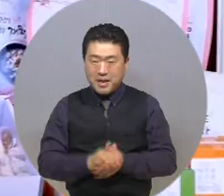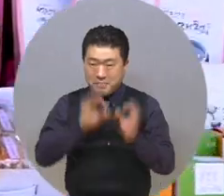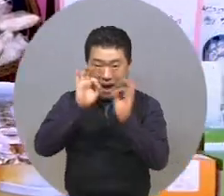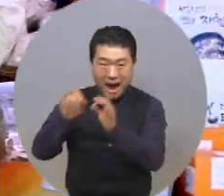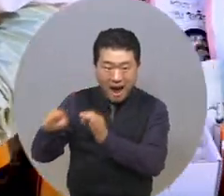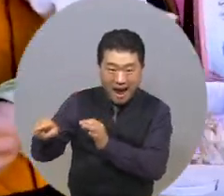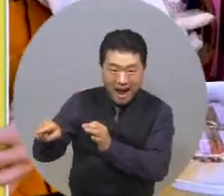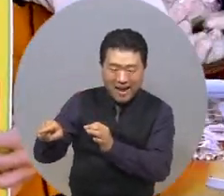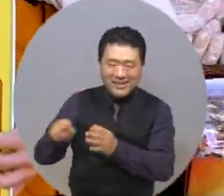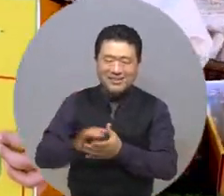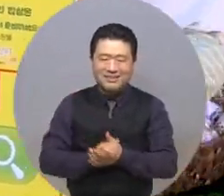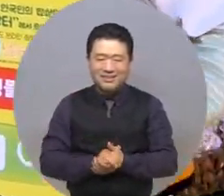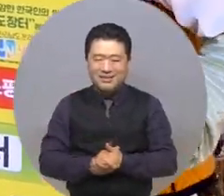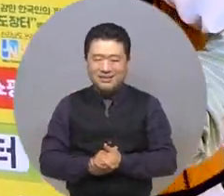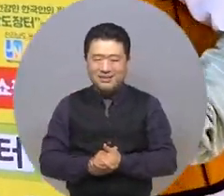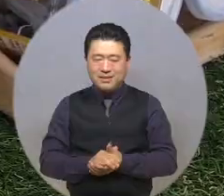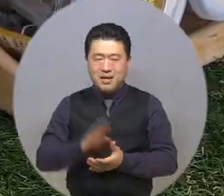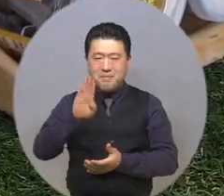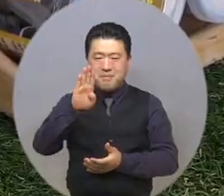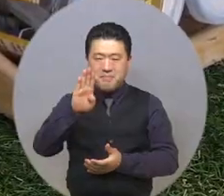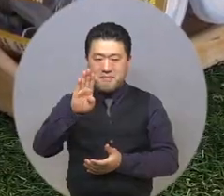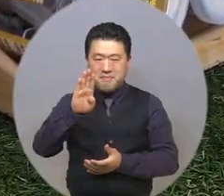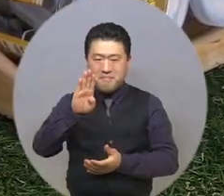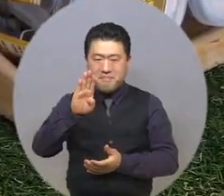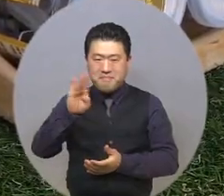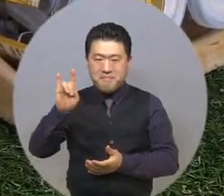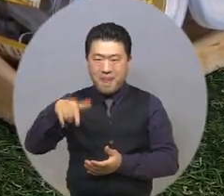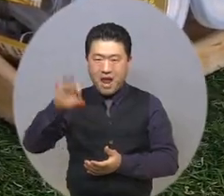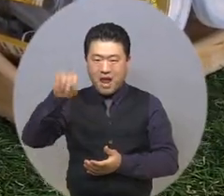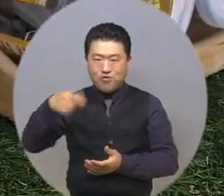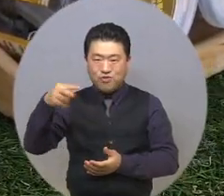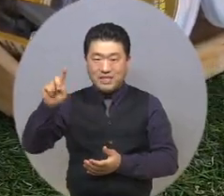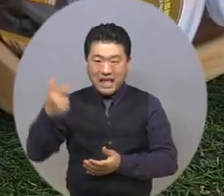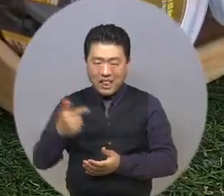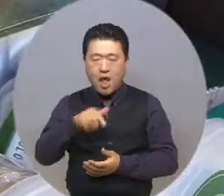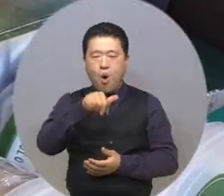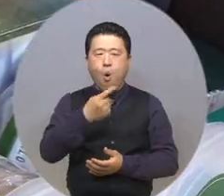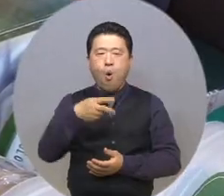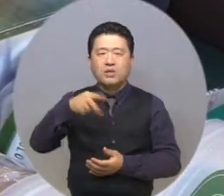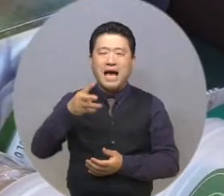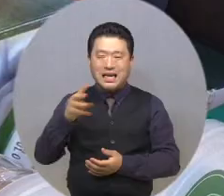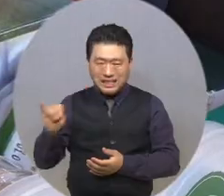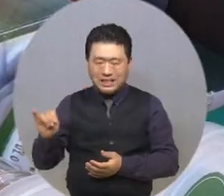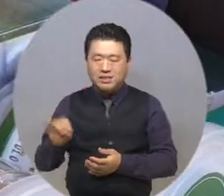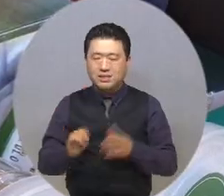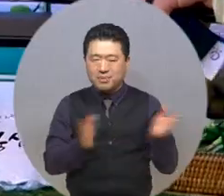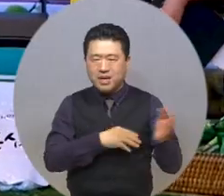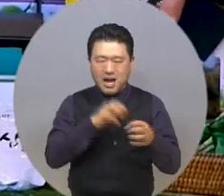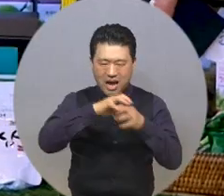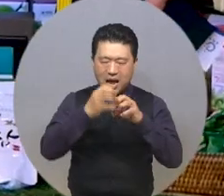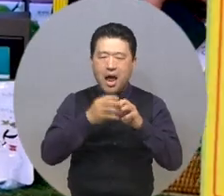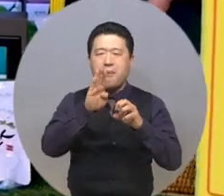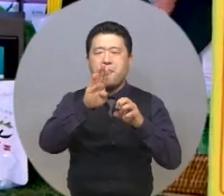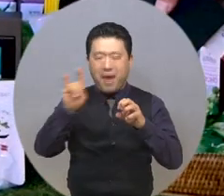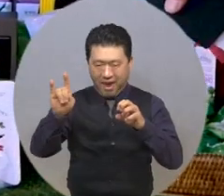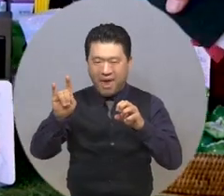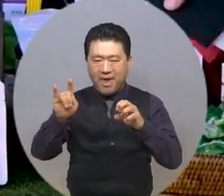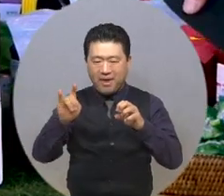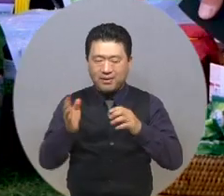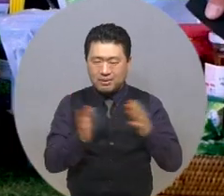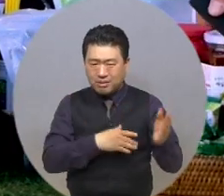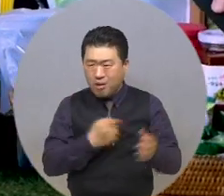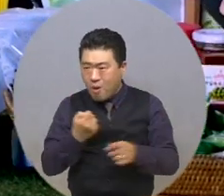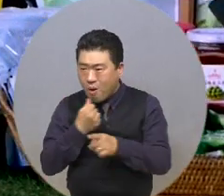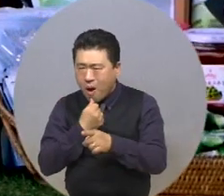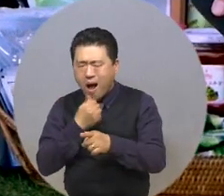보세요. 광양하면 백운산 고사리. 고사리. 광양하면 돌비를 빼놓을 수 없습니다. 작은 게 얼마나